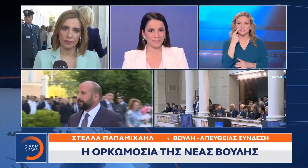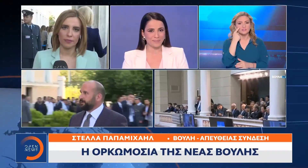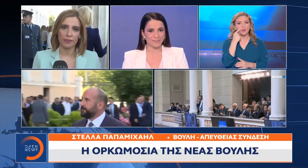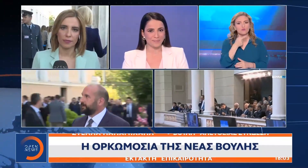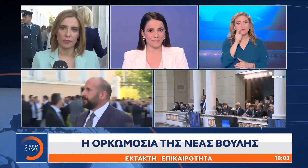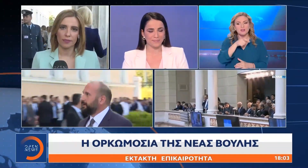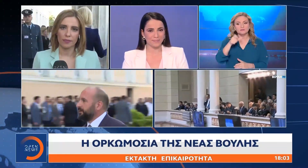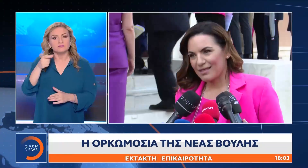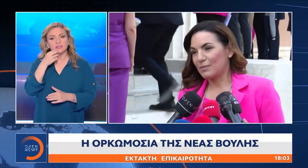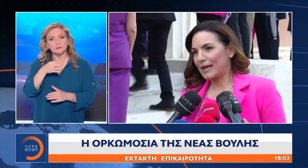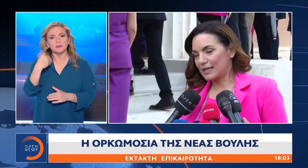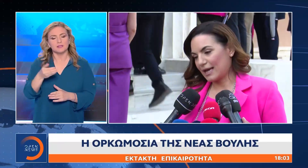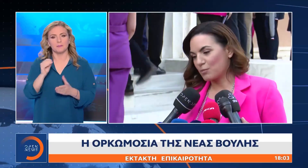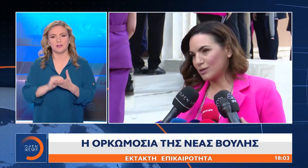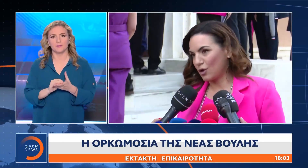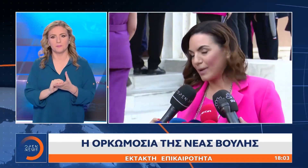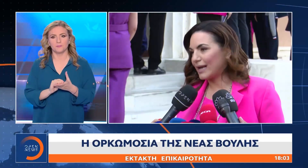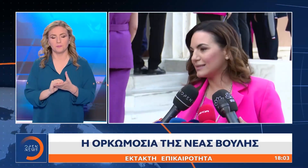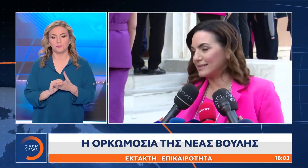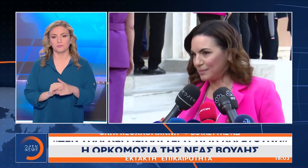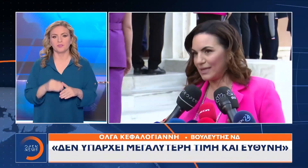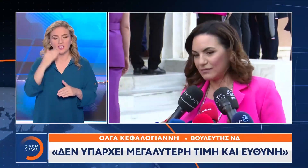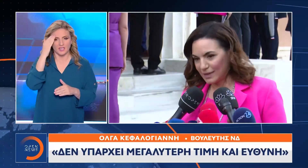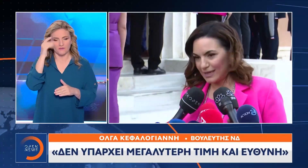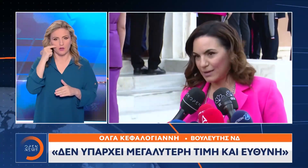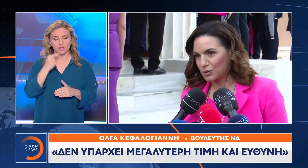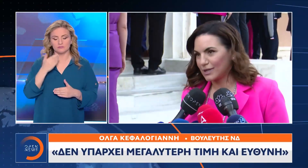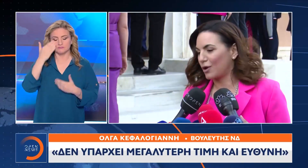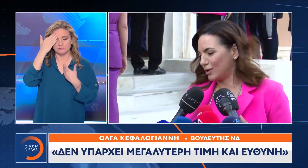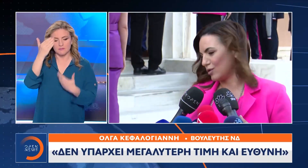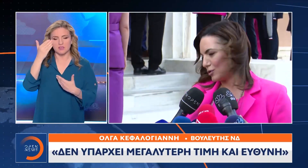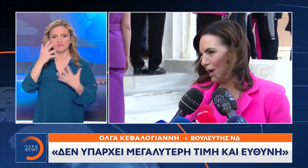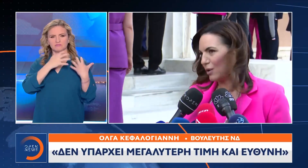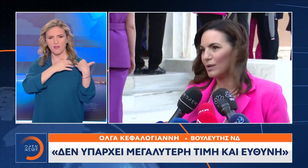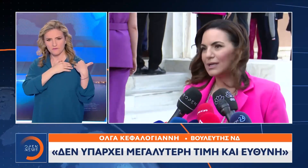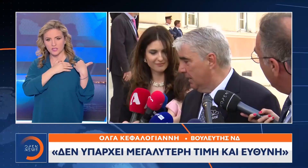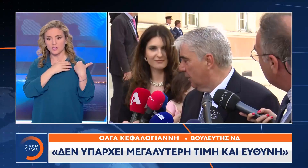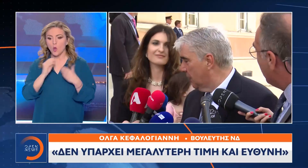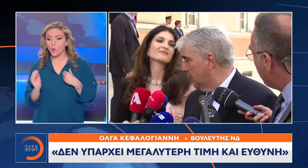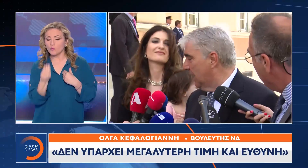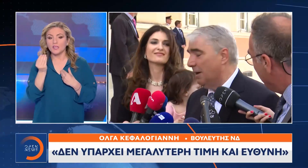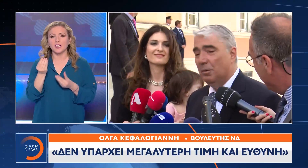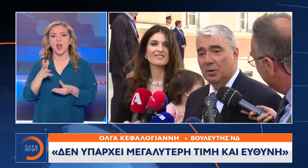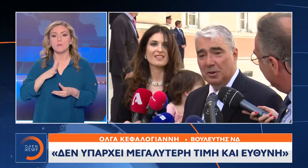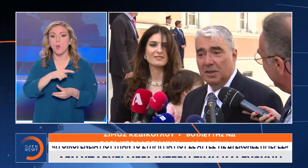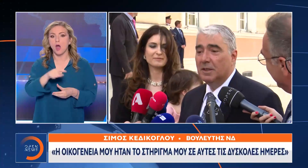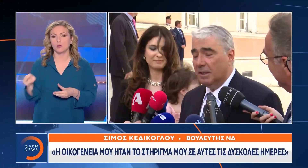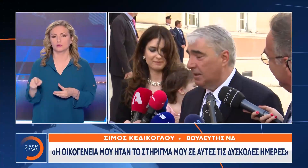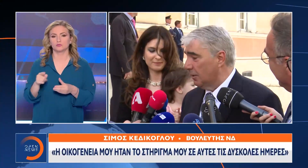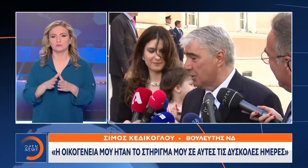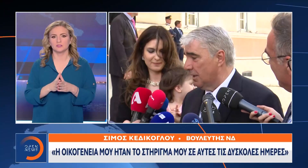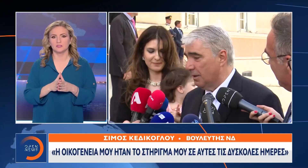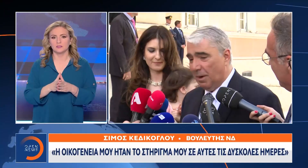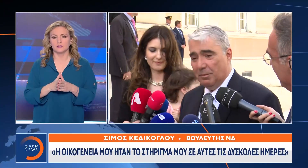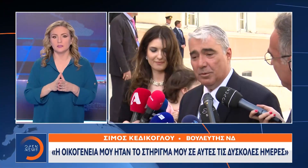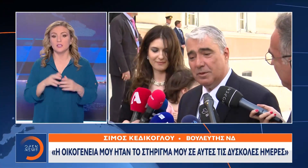επανέλθουμε. Δεν υπάρχει για έναν πολιτικό μεγαλύτερη τιμή και ευθύνη από την εκλογή του από το λαό. Την οικογένειά μου